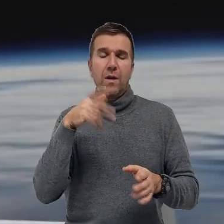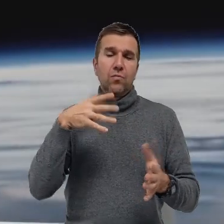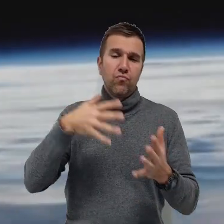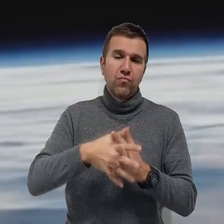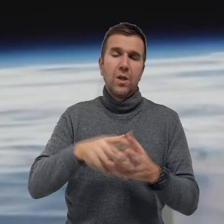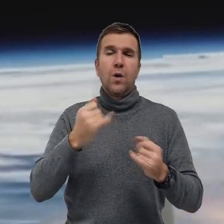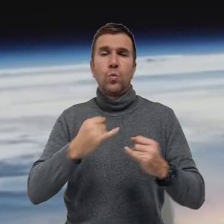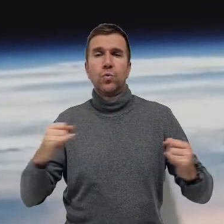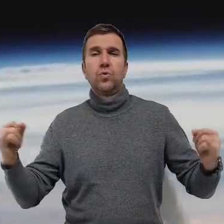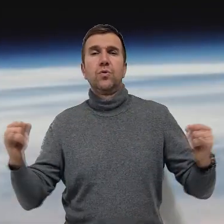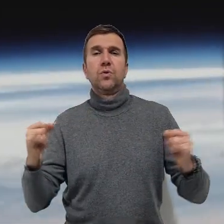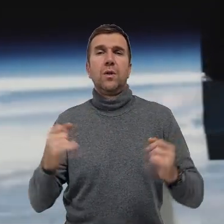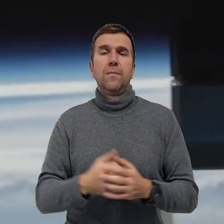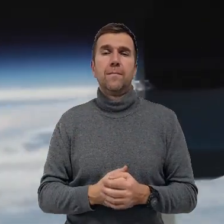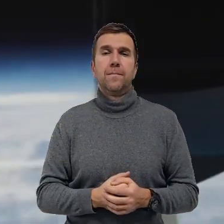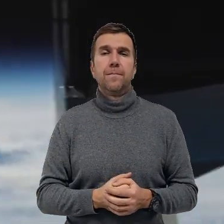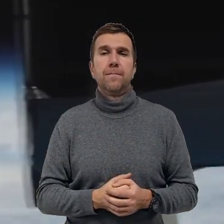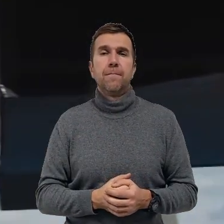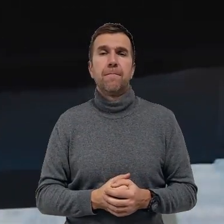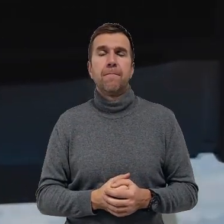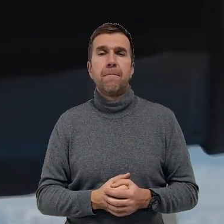interpretacji i pracy twórczej.